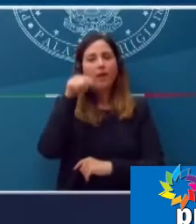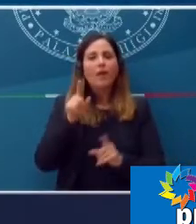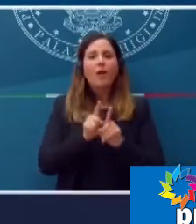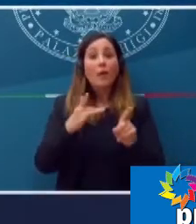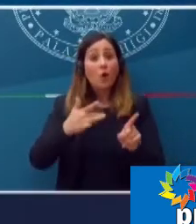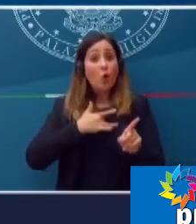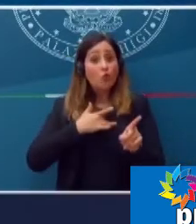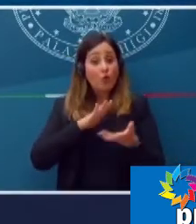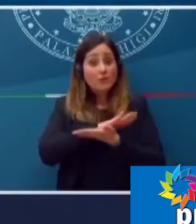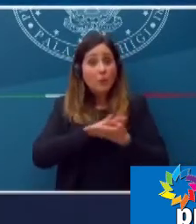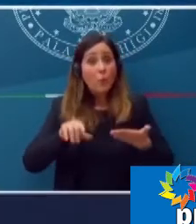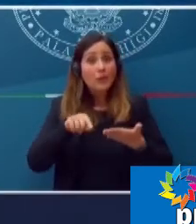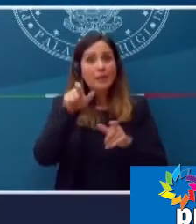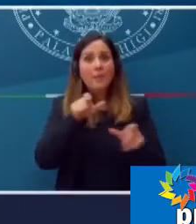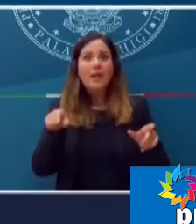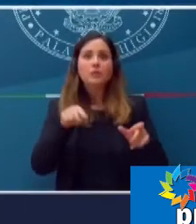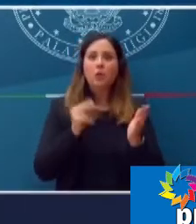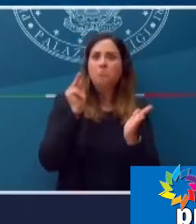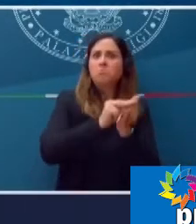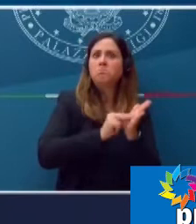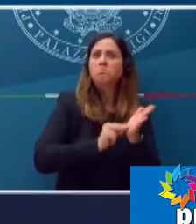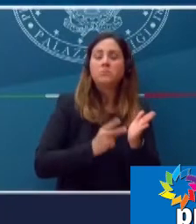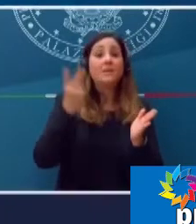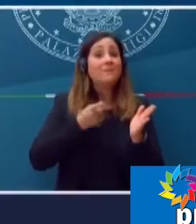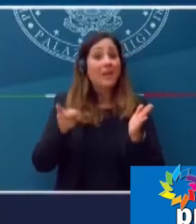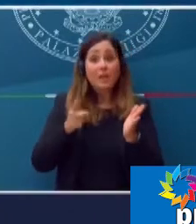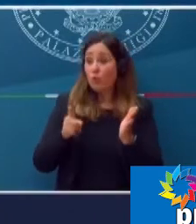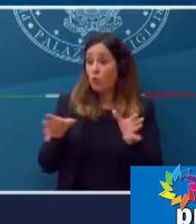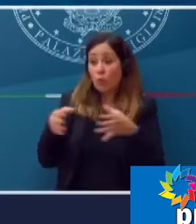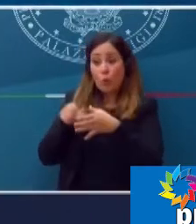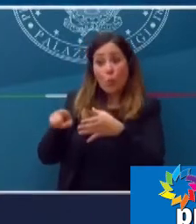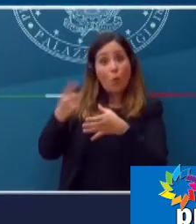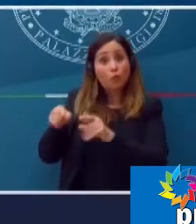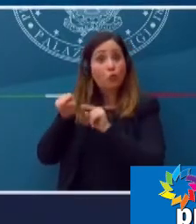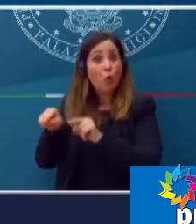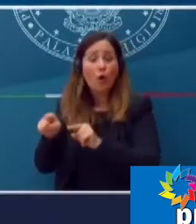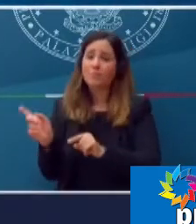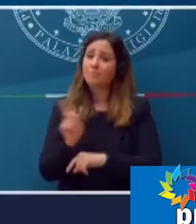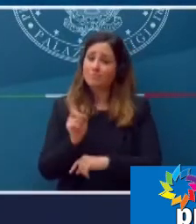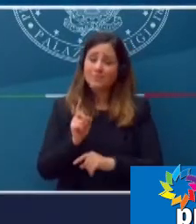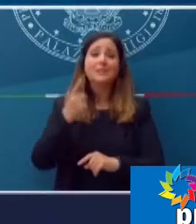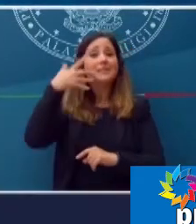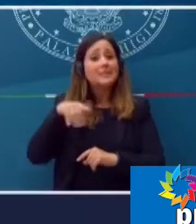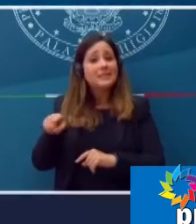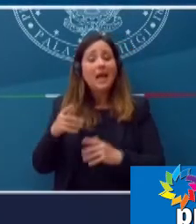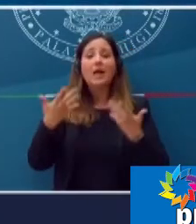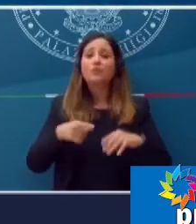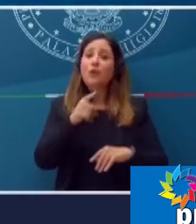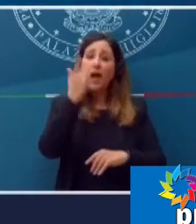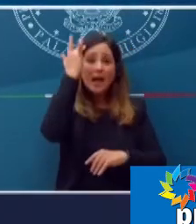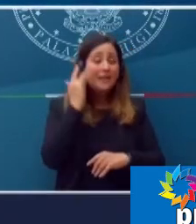coscienza la gente salta la lista? Sapendo che lascia esposto al rischio una persona che